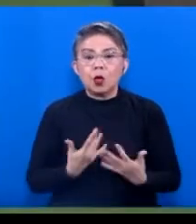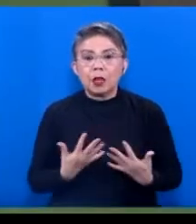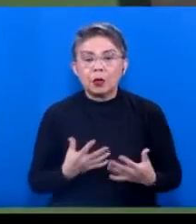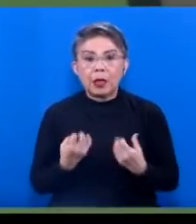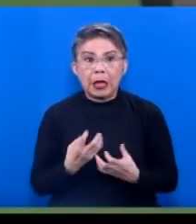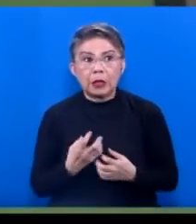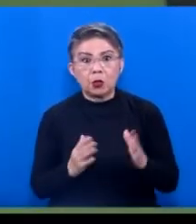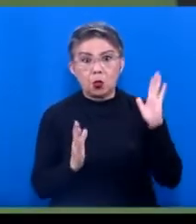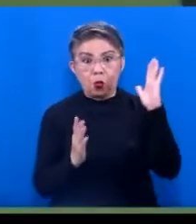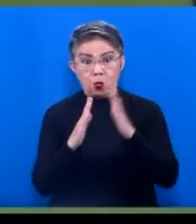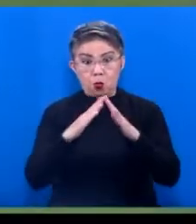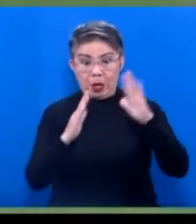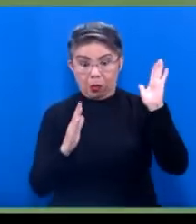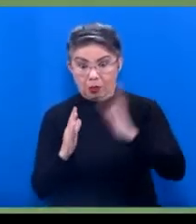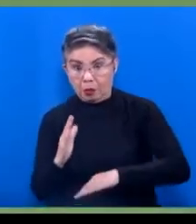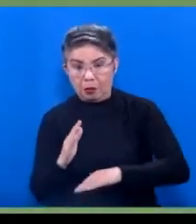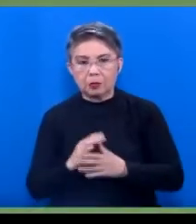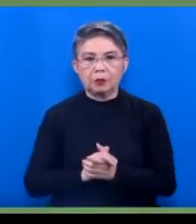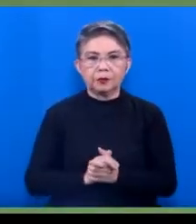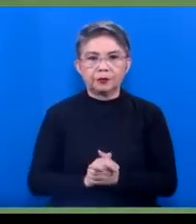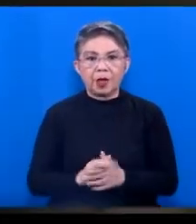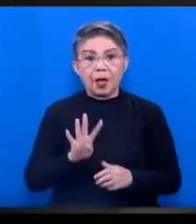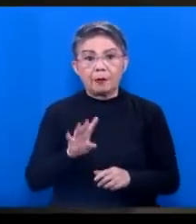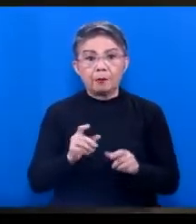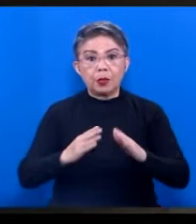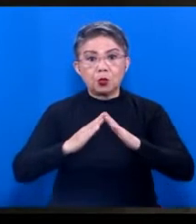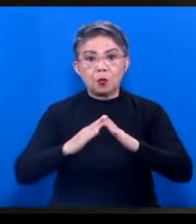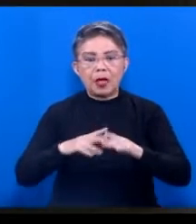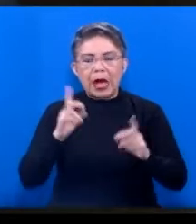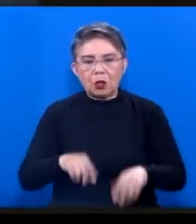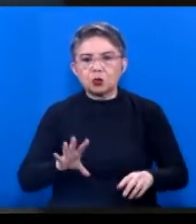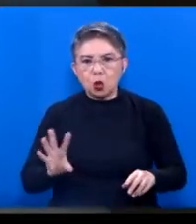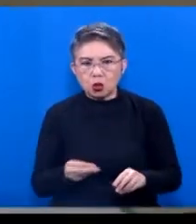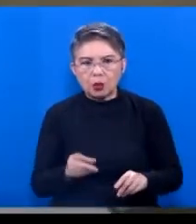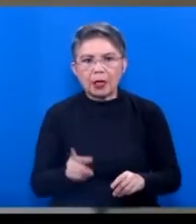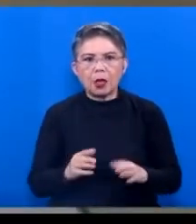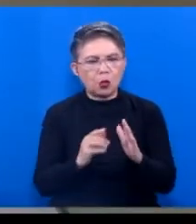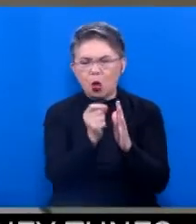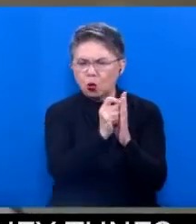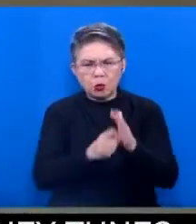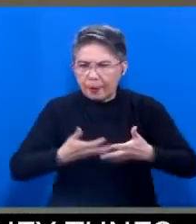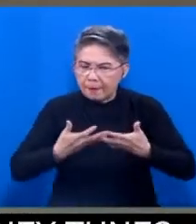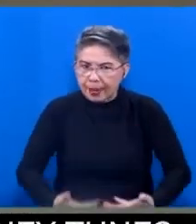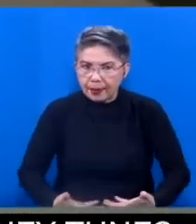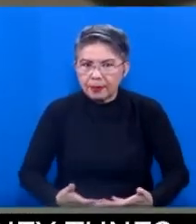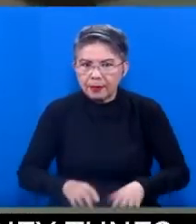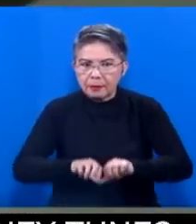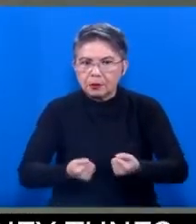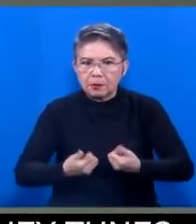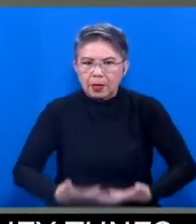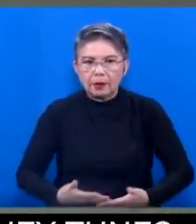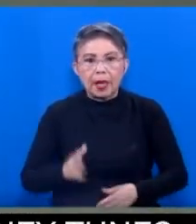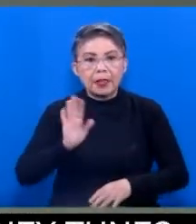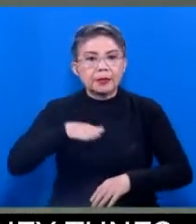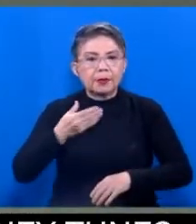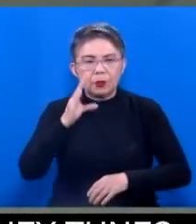mereka ambruk dan menimpa anggota keluarga. Ada 4 rumah warga yang terpaksa dikosongkan karena rusak sangat parah. Hingga Sabtu malam,